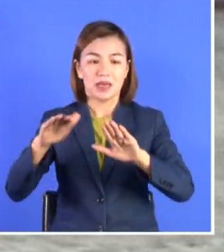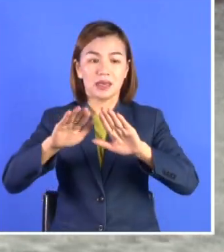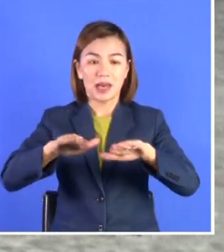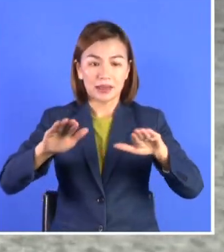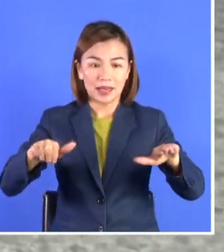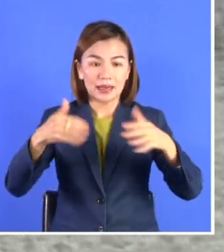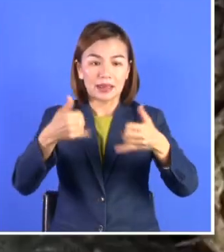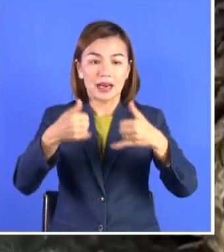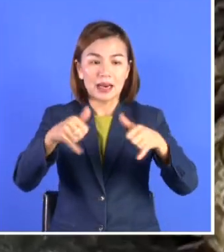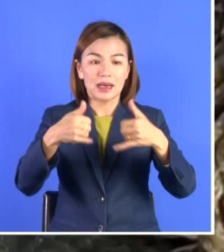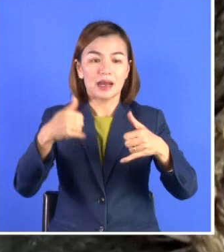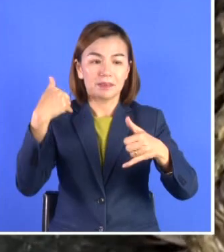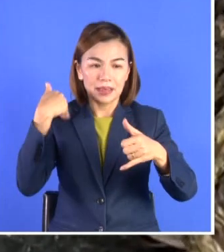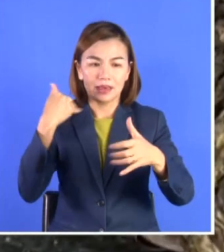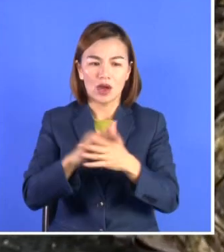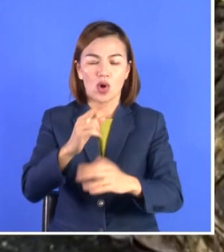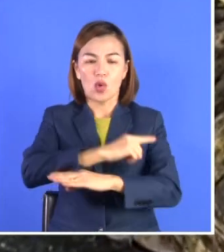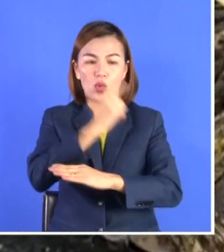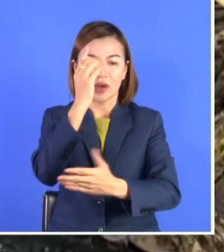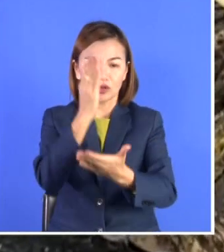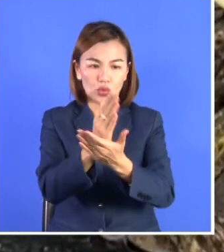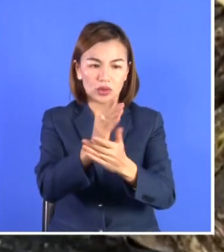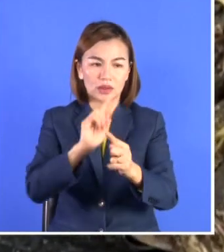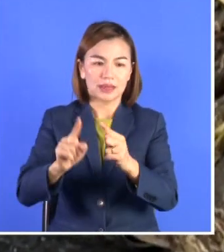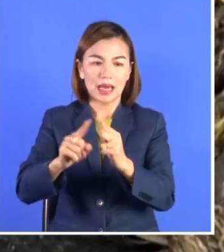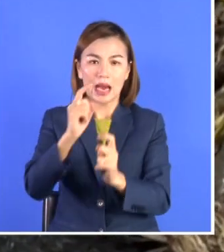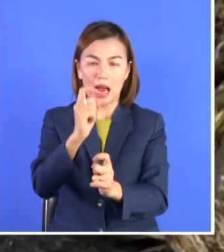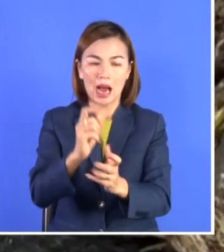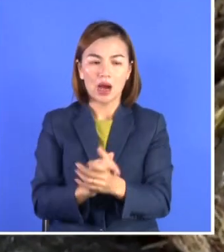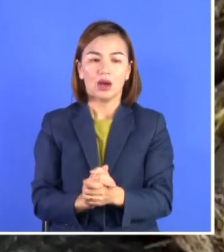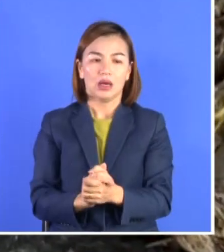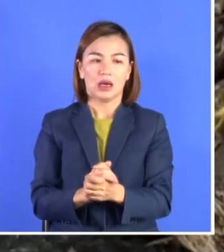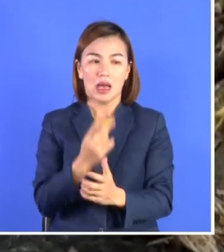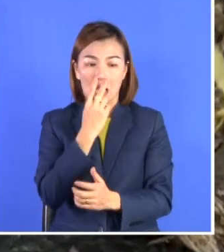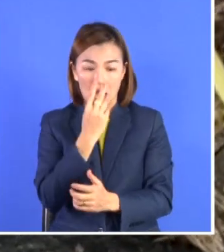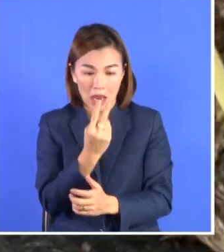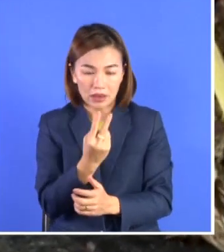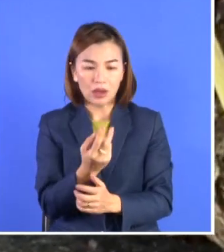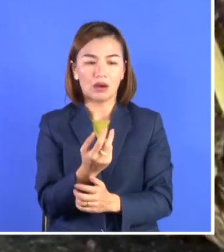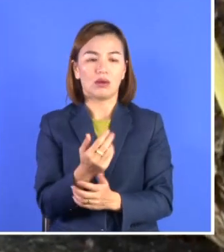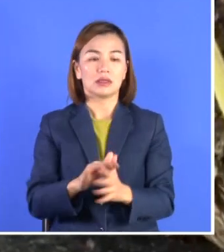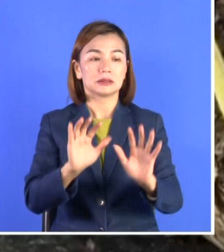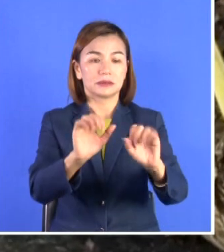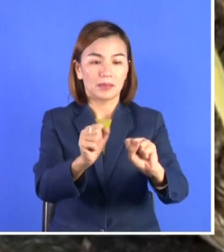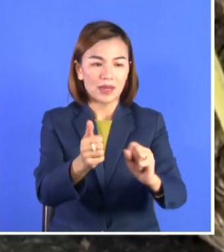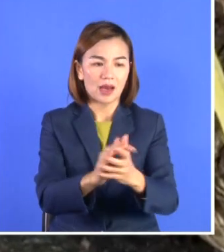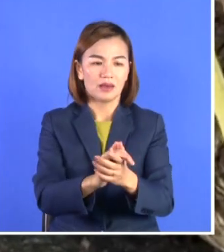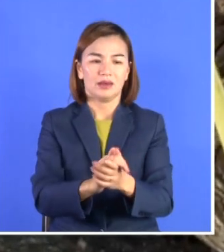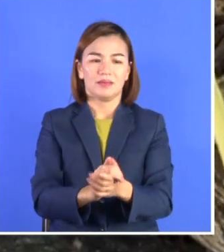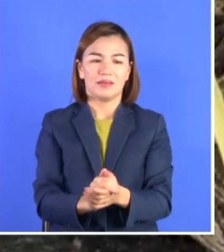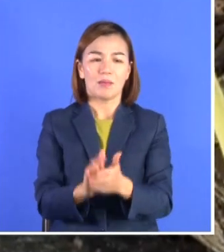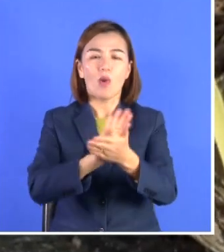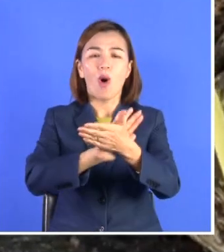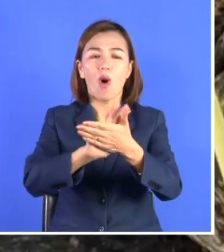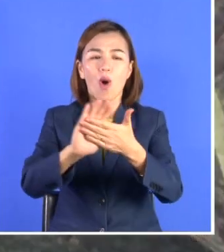ล่นอยู่เยอะด้วยนะคะช่วงวันหยุดยาวอะไรแบบเนี้ยดีนะที่เขาไปเจอแล้วก็จับมาได้มันก็นิ่งอยู่นะคะ นิ่งก็ถูกมัดปากไงมัดป